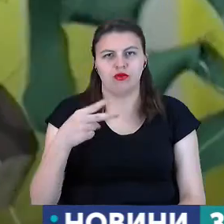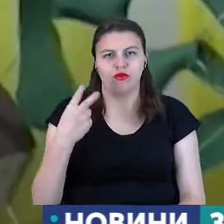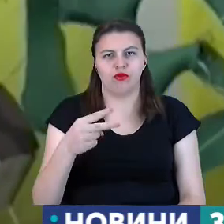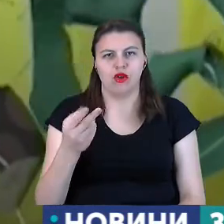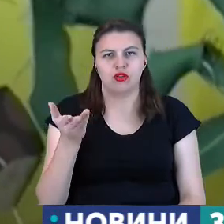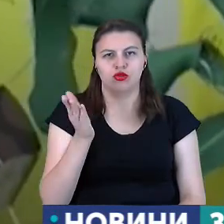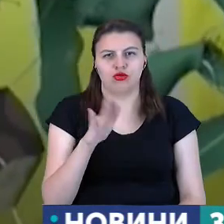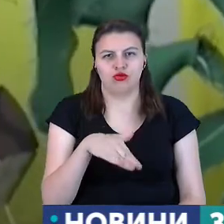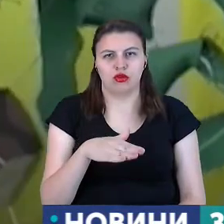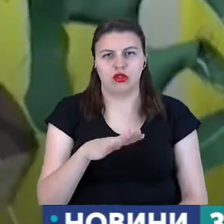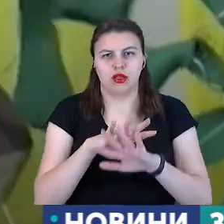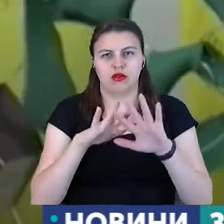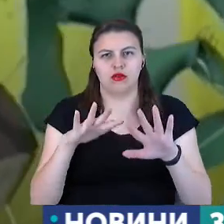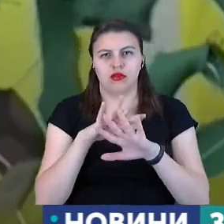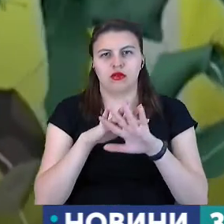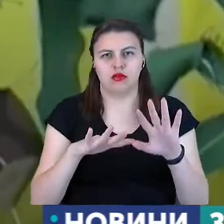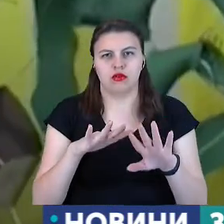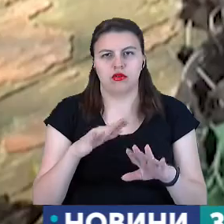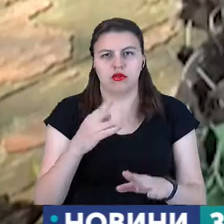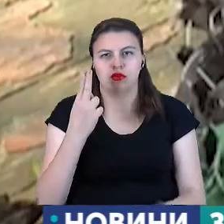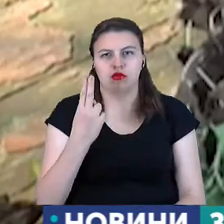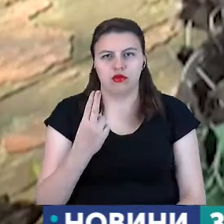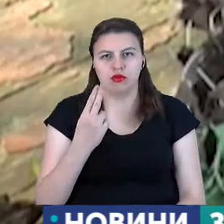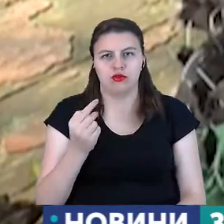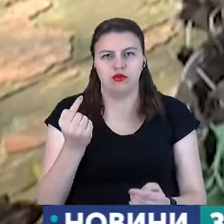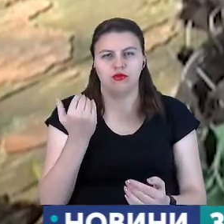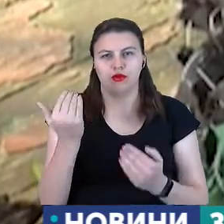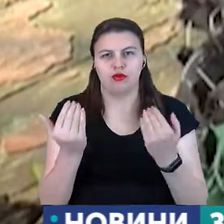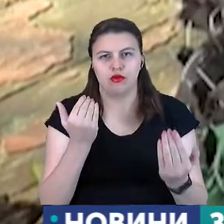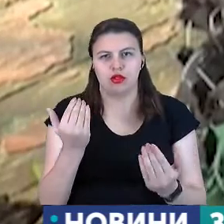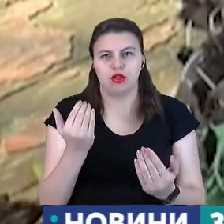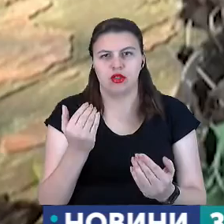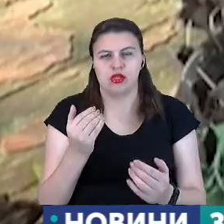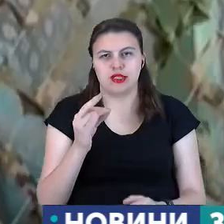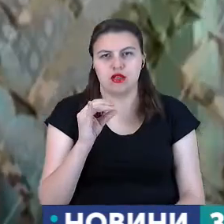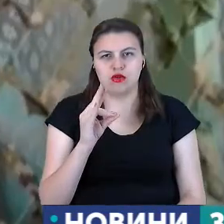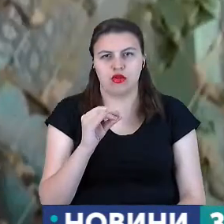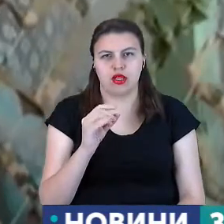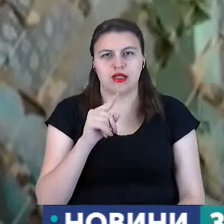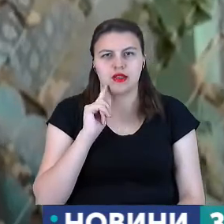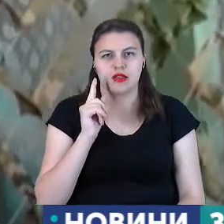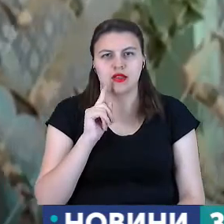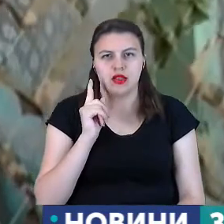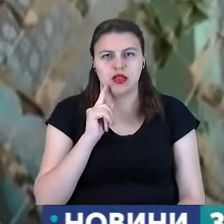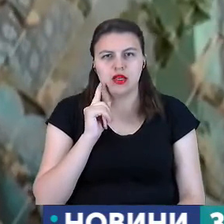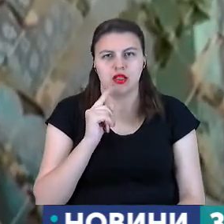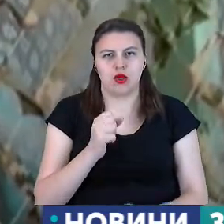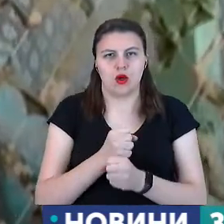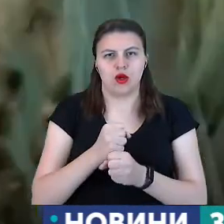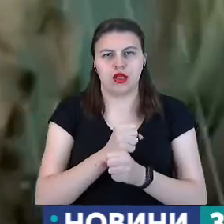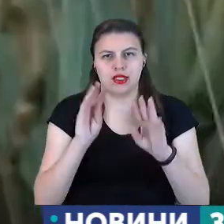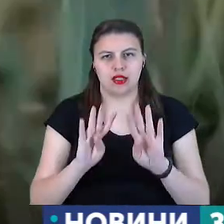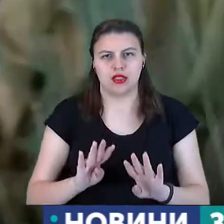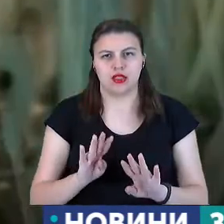Їхня кольорова гамма відповідно до сезону. Тут зелений, коричневий, сірий та жовтий кольори. Використовують лише